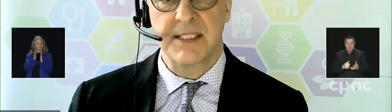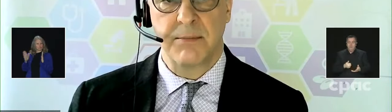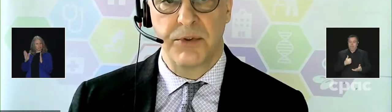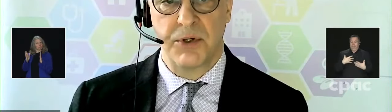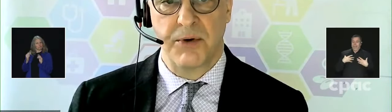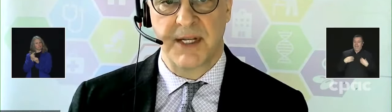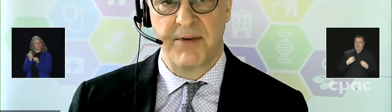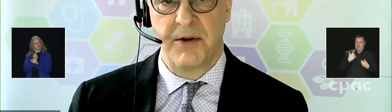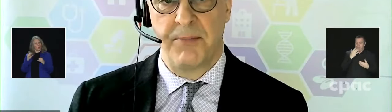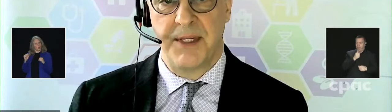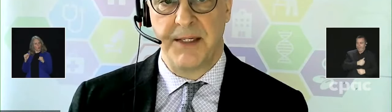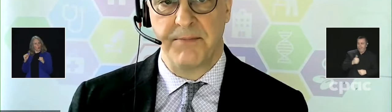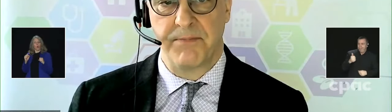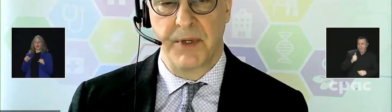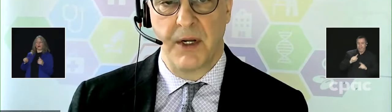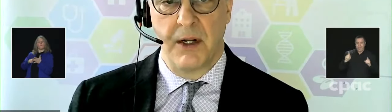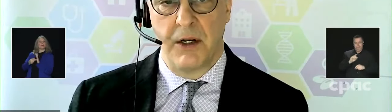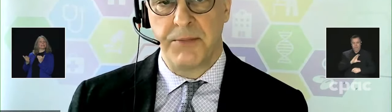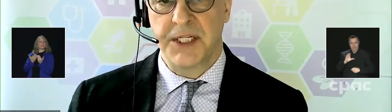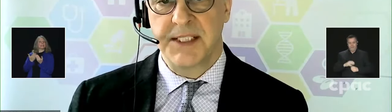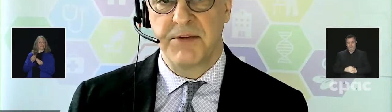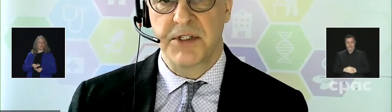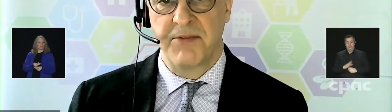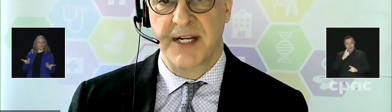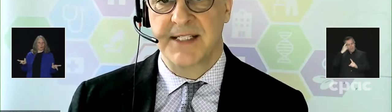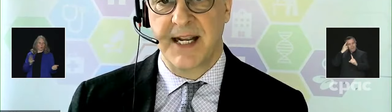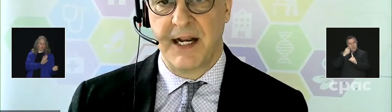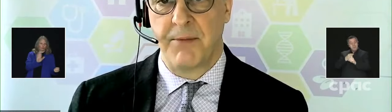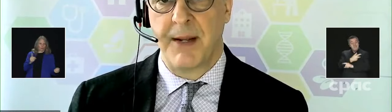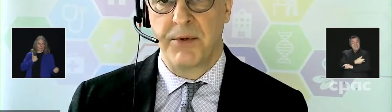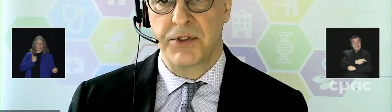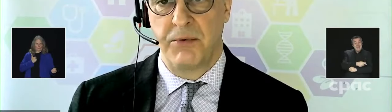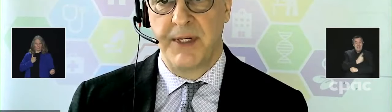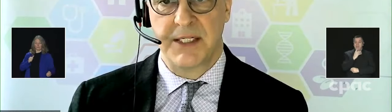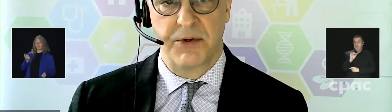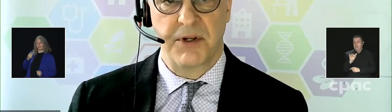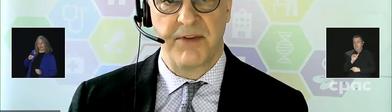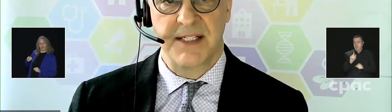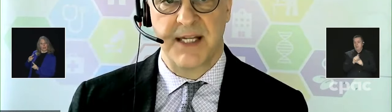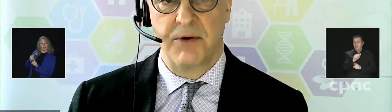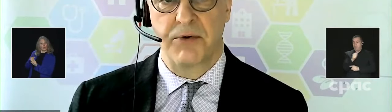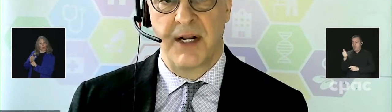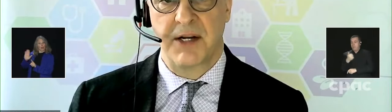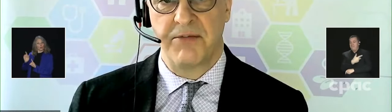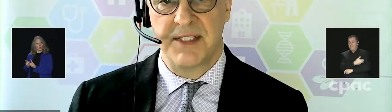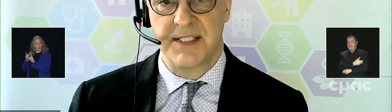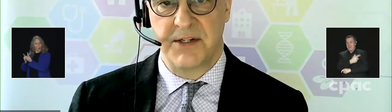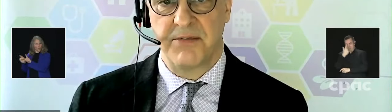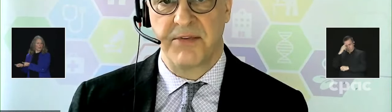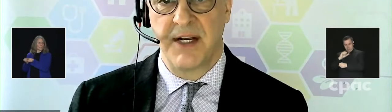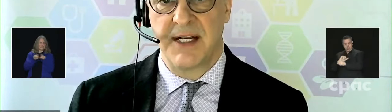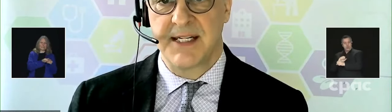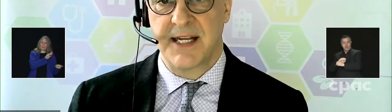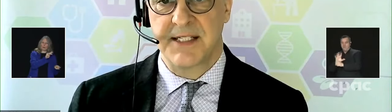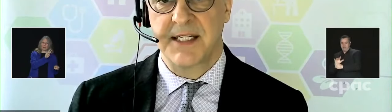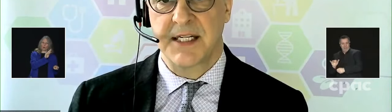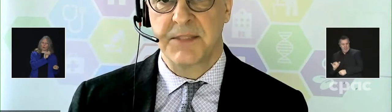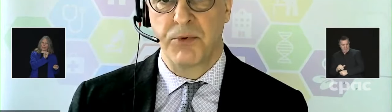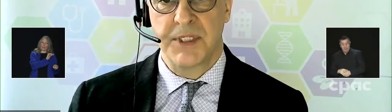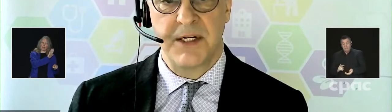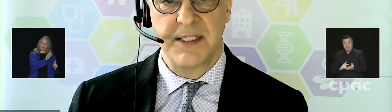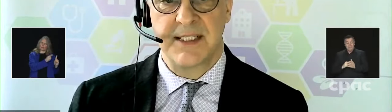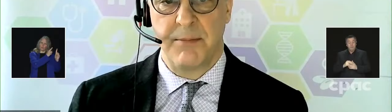leur distribution à travers le pays. L'objectif de ce vaccin est le même que celui des autres vaccins contre la COVID-19,